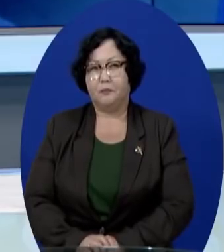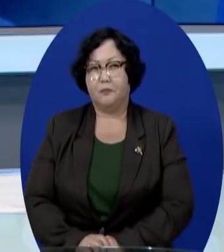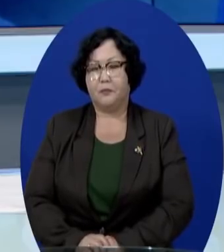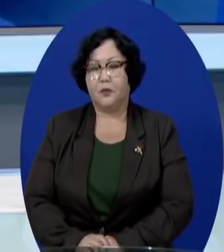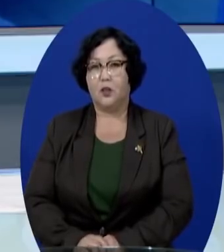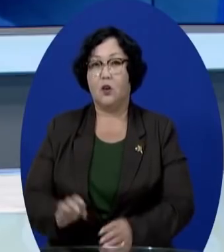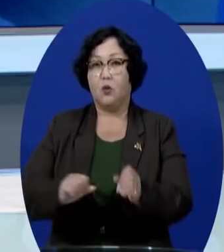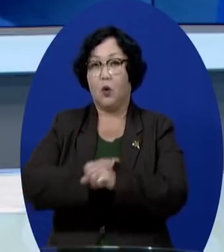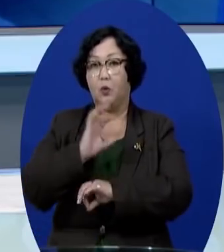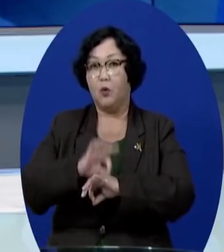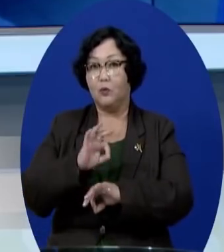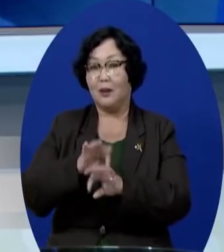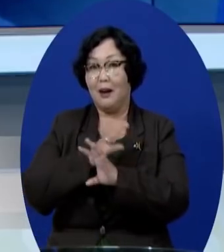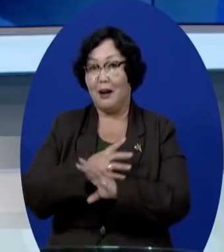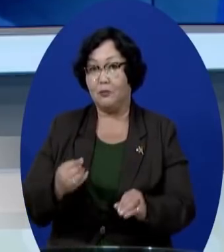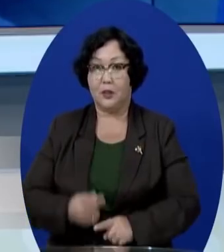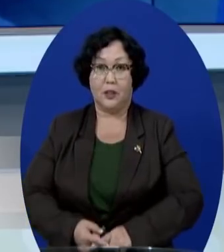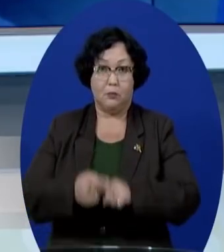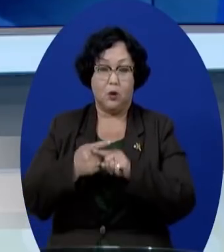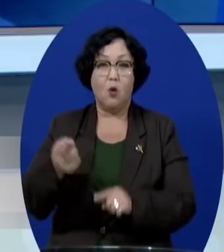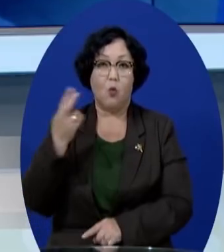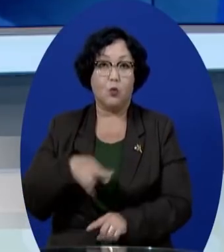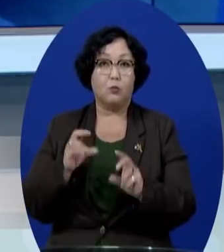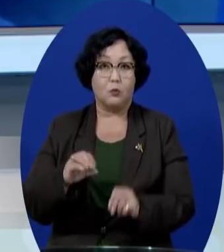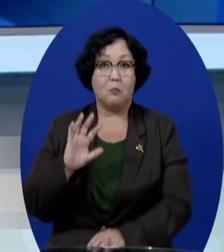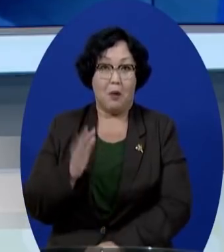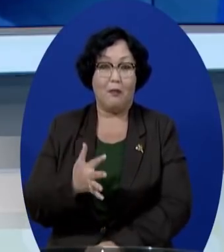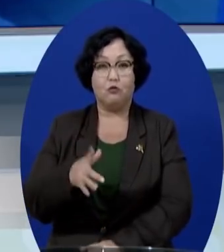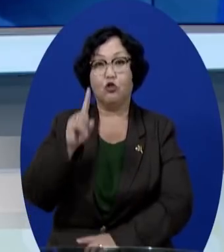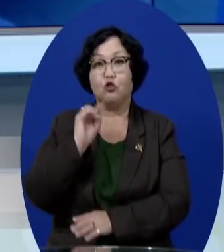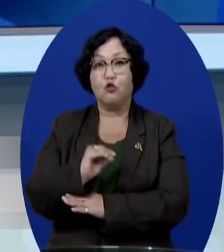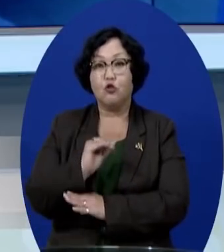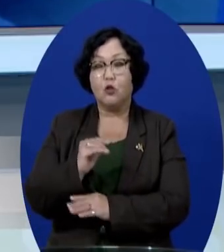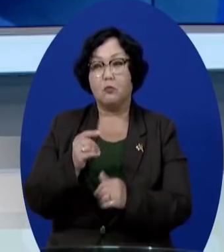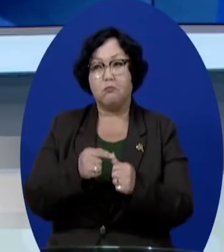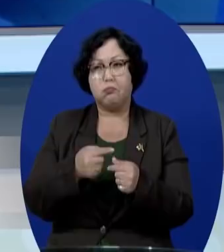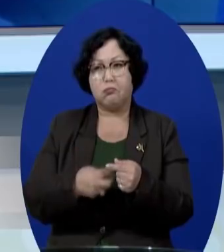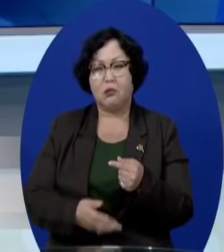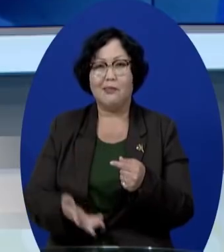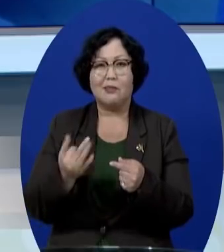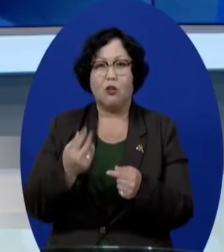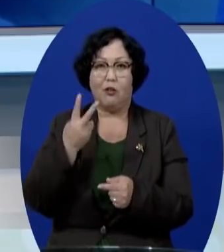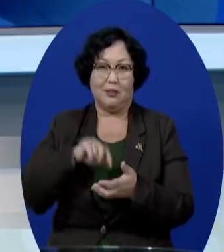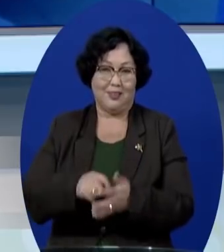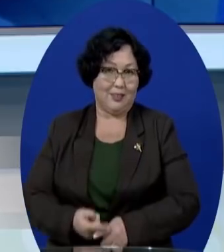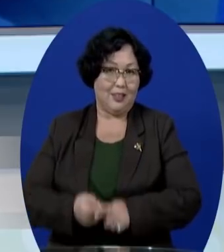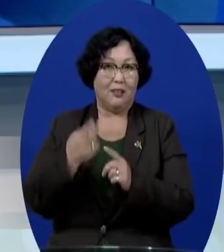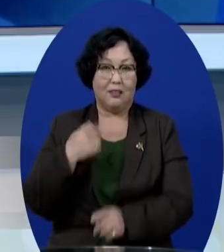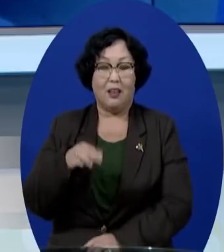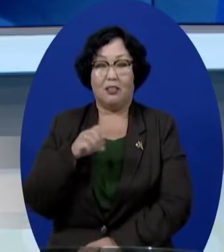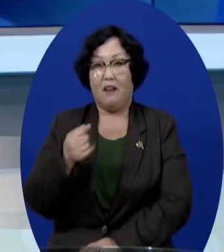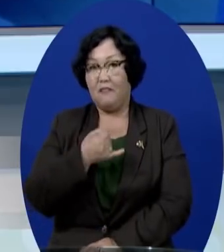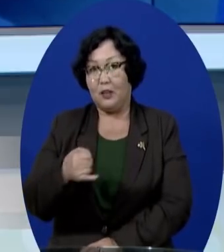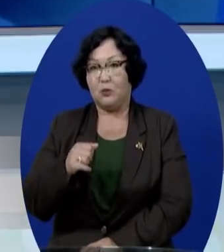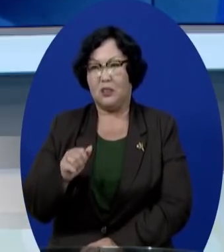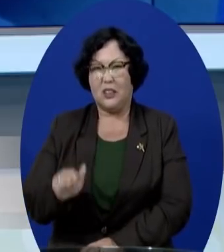Ирэх сард коронавирусны халдварын тархалт нэмэгдэж хүндрэл гарах эрсдэл байгаа. За хоногтой бүртгэгдэж байгаа халдварын тархалт хоёр дахин өсч дельта вирус идэвхжнэ гэдэг